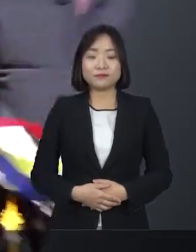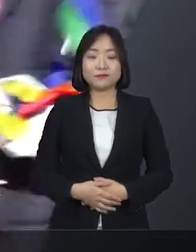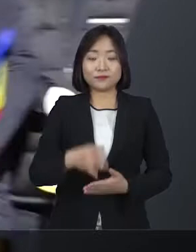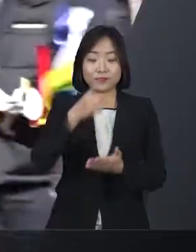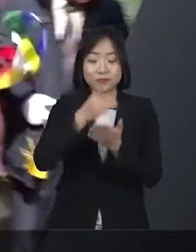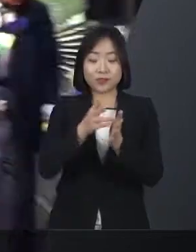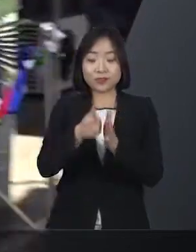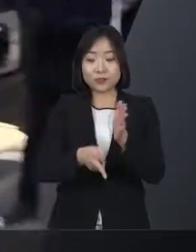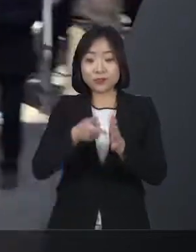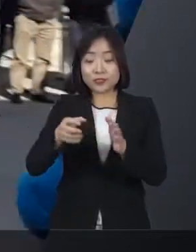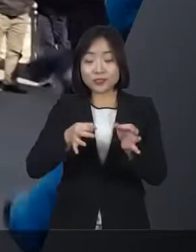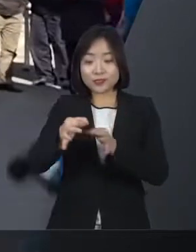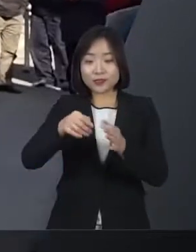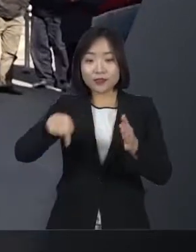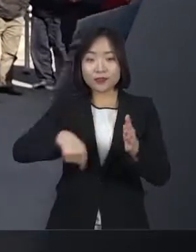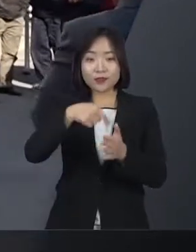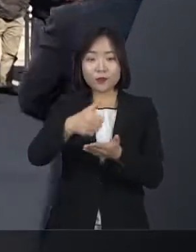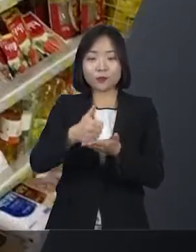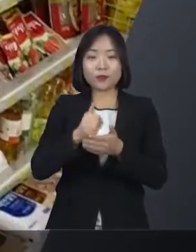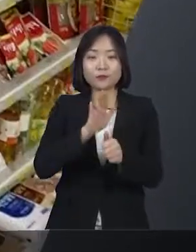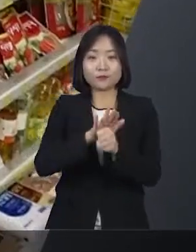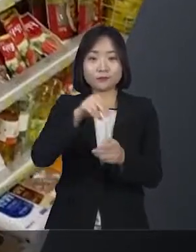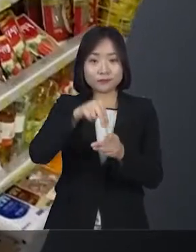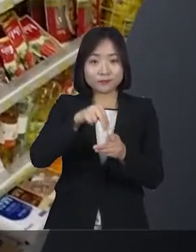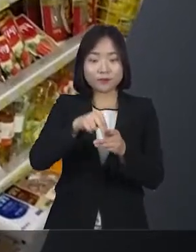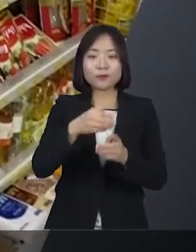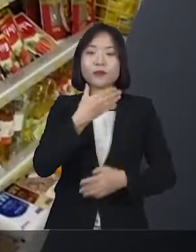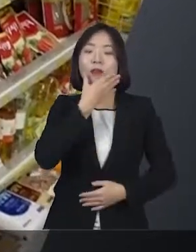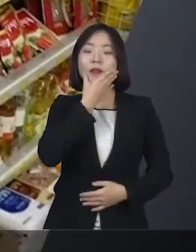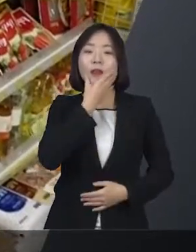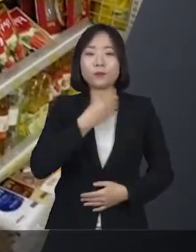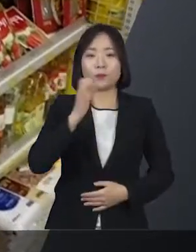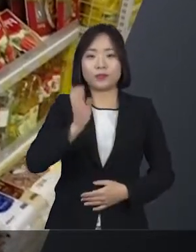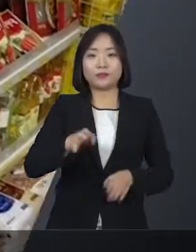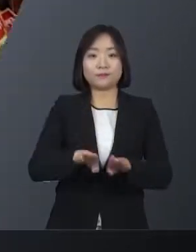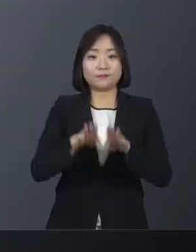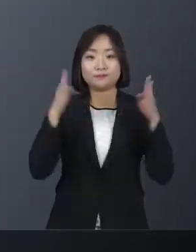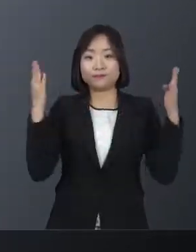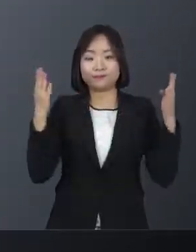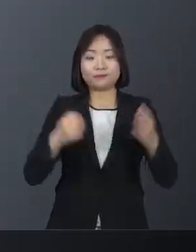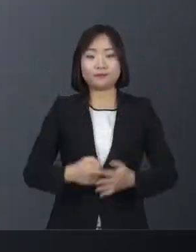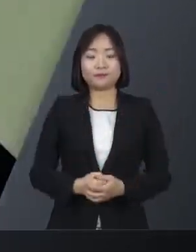천안 역전시장 내에 고객지원센터와 은빛 행복마트가 개장했습니다.